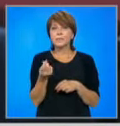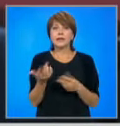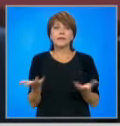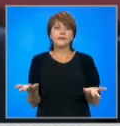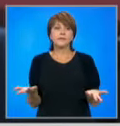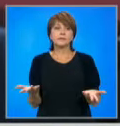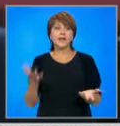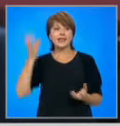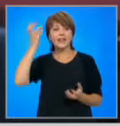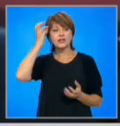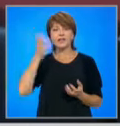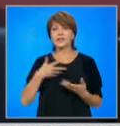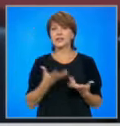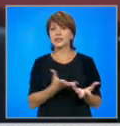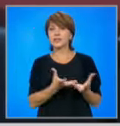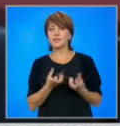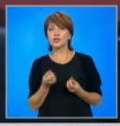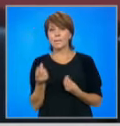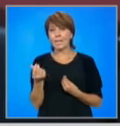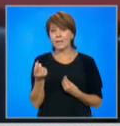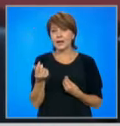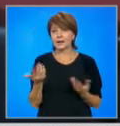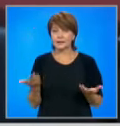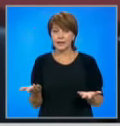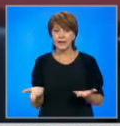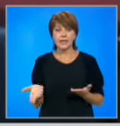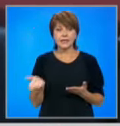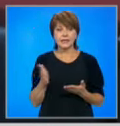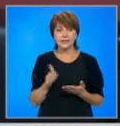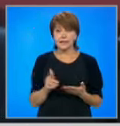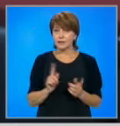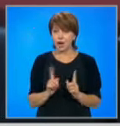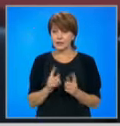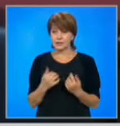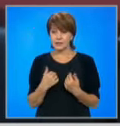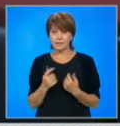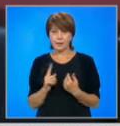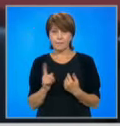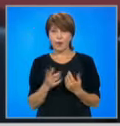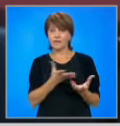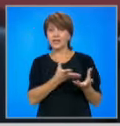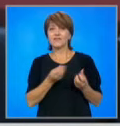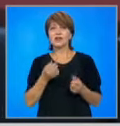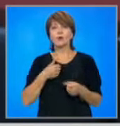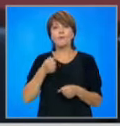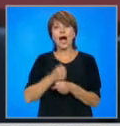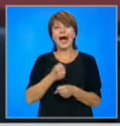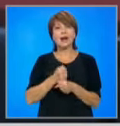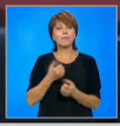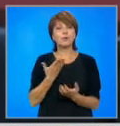реално, явно държавата иска да си вземе парите по един или по друг начин. След като не може да ги вземе от работодателя, ги търсят